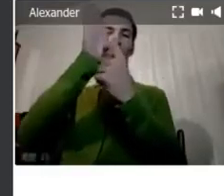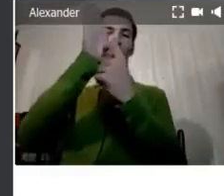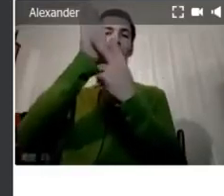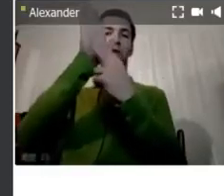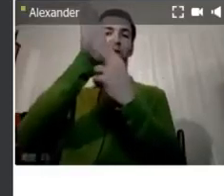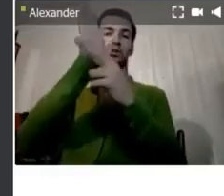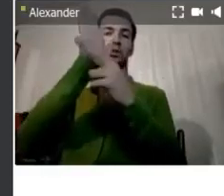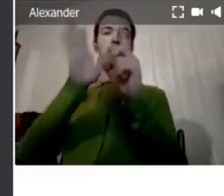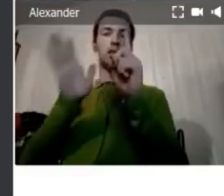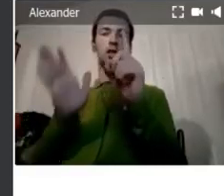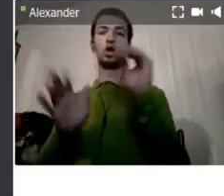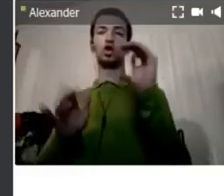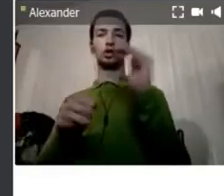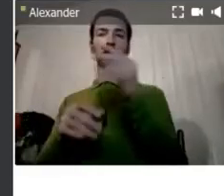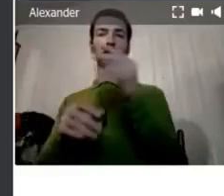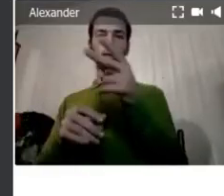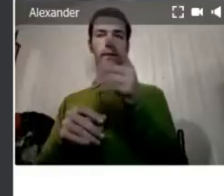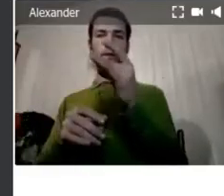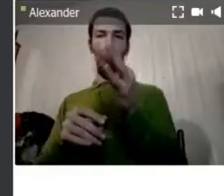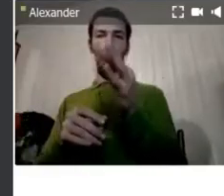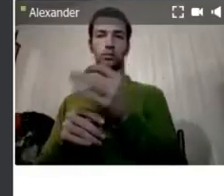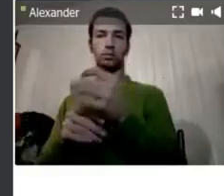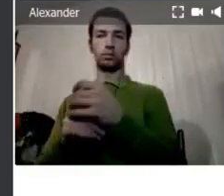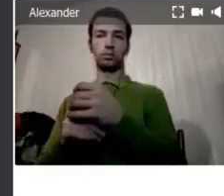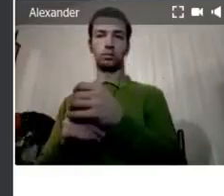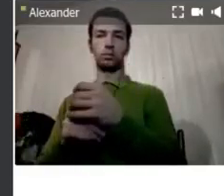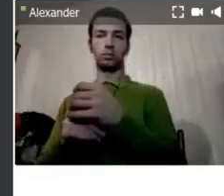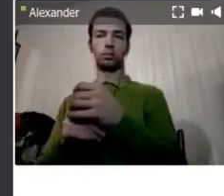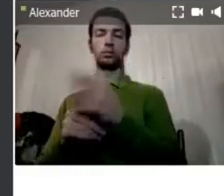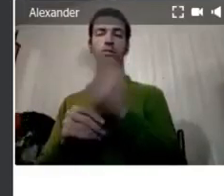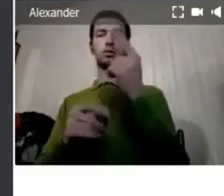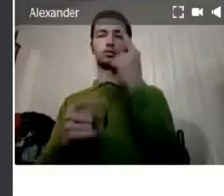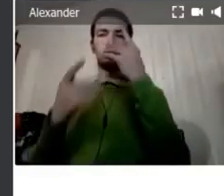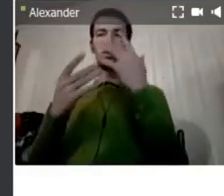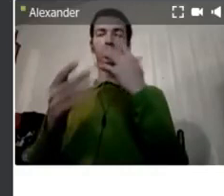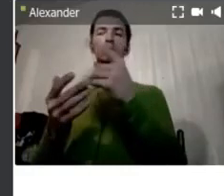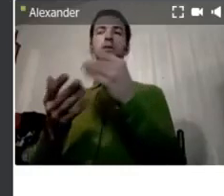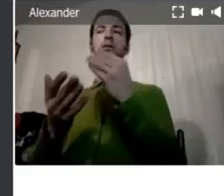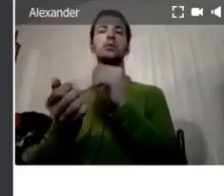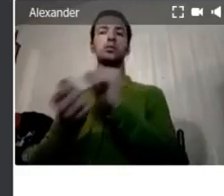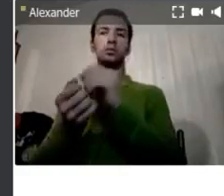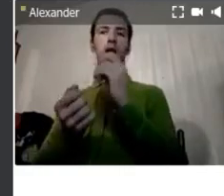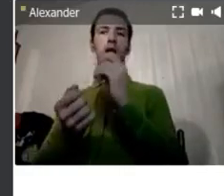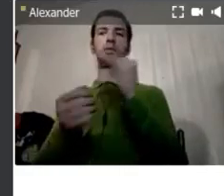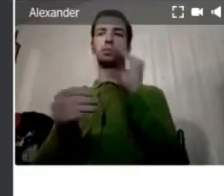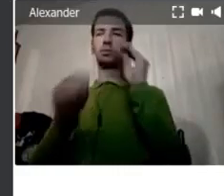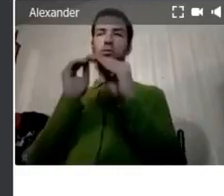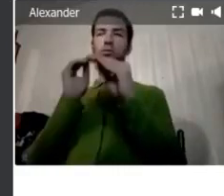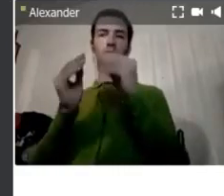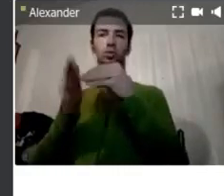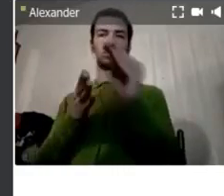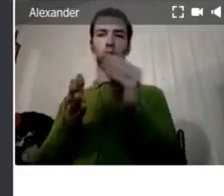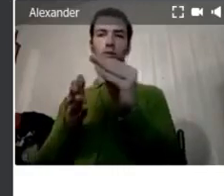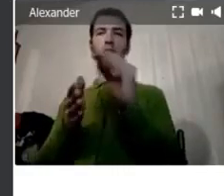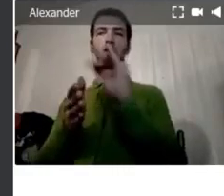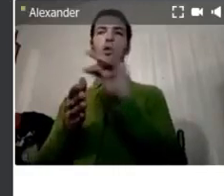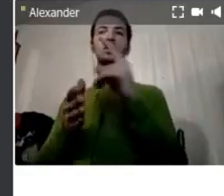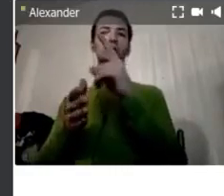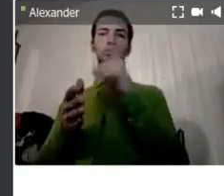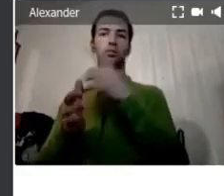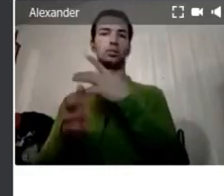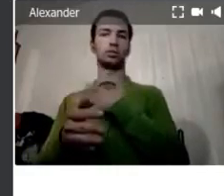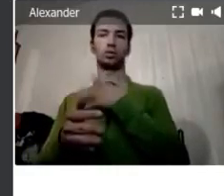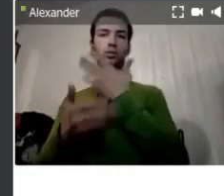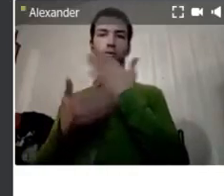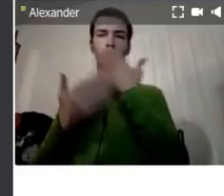пропадут, кто-то их там заберет. Это я к вопросу о надежности и гарантии. То есть вот реальные факты. Что-то